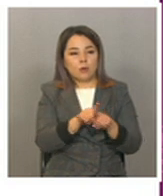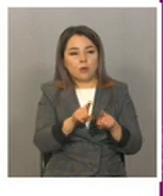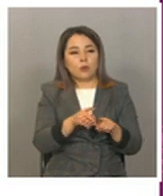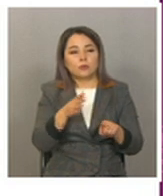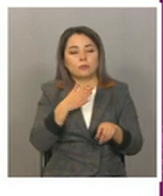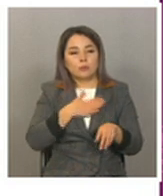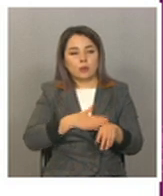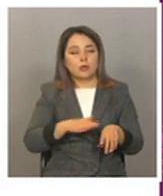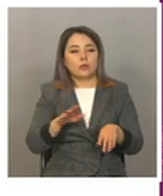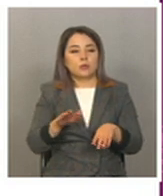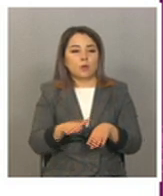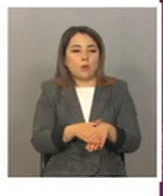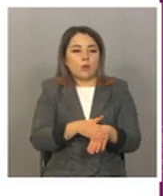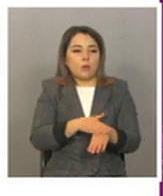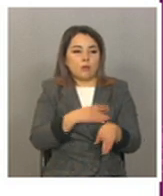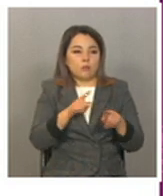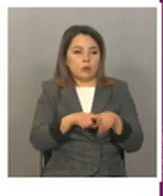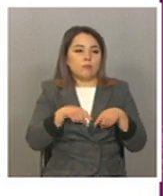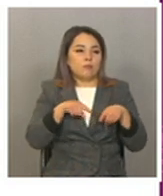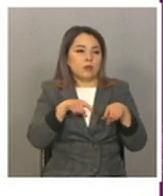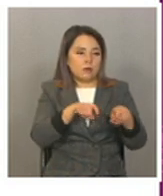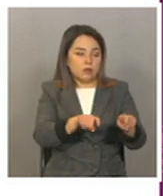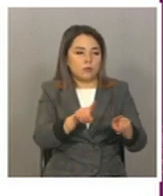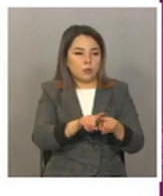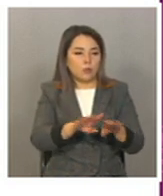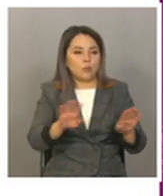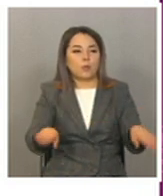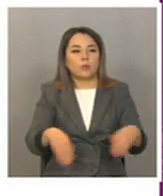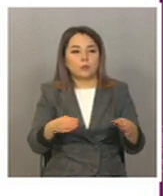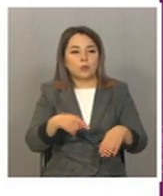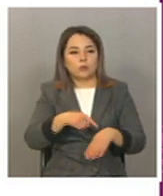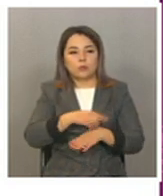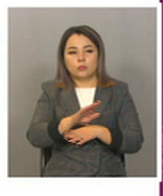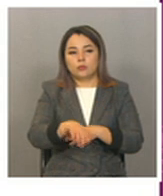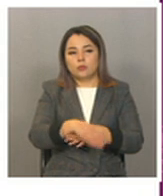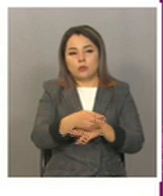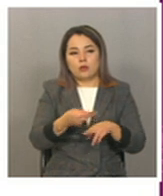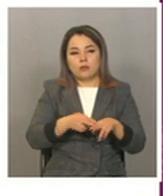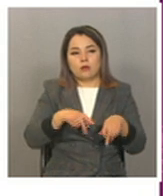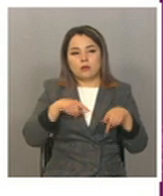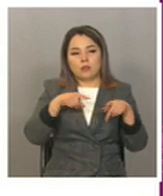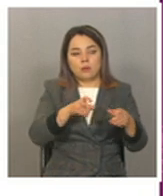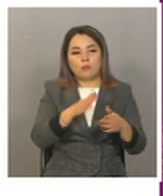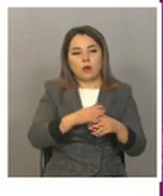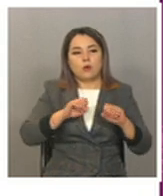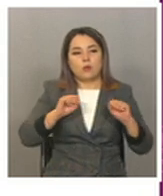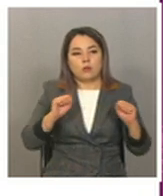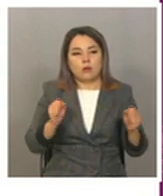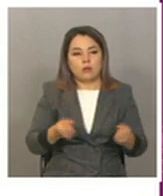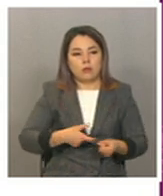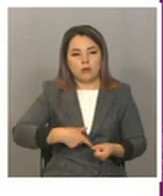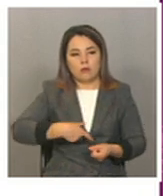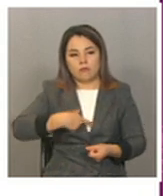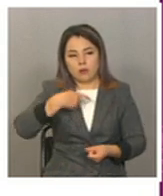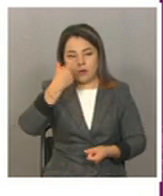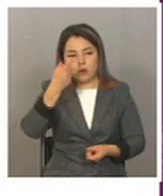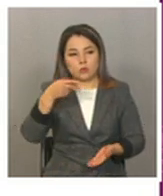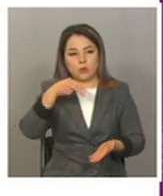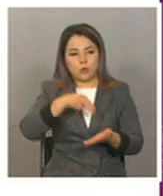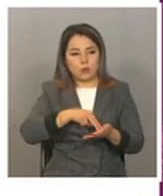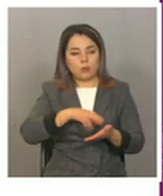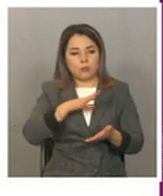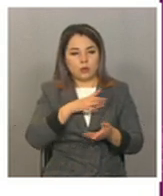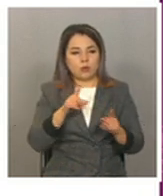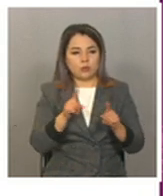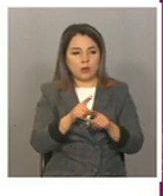долго, словно плывет в каком-то пустом пространстве. И вот, наконец, похолодев, точно на дворе стояла стужа,